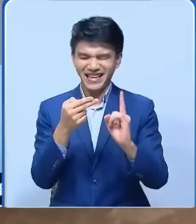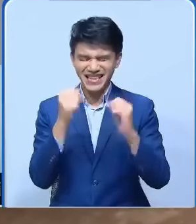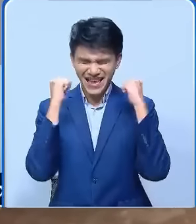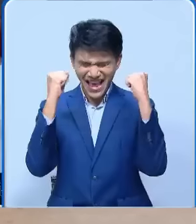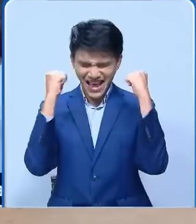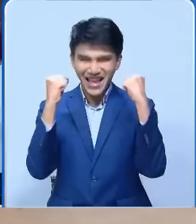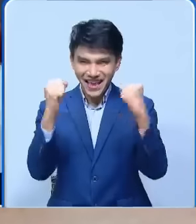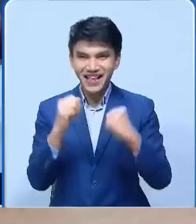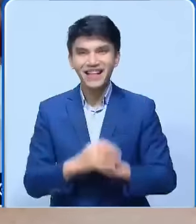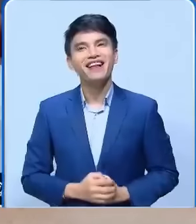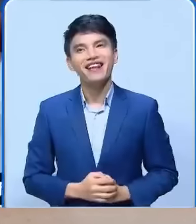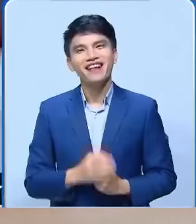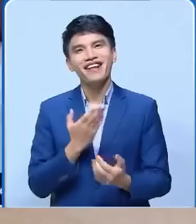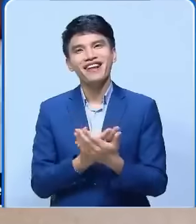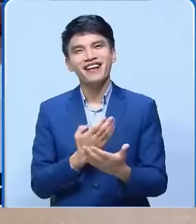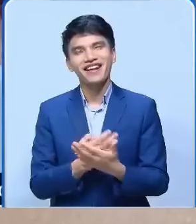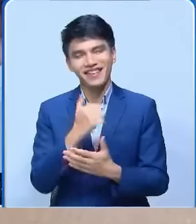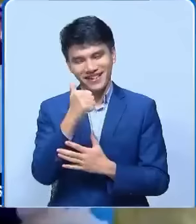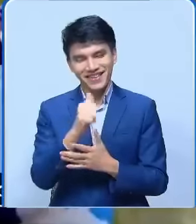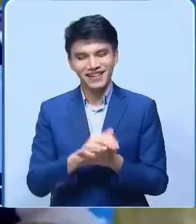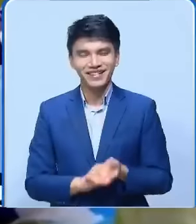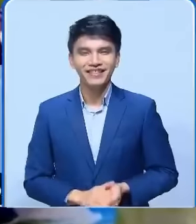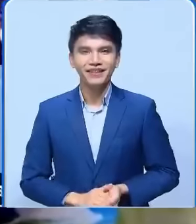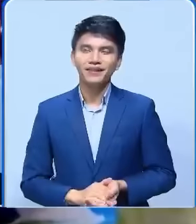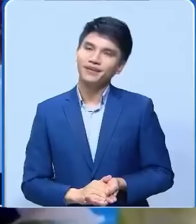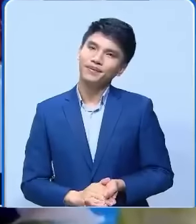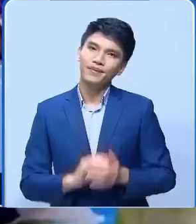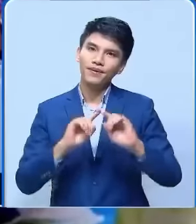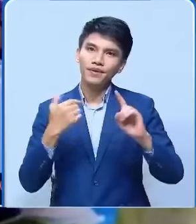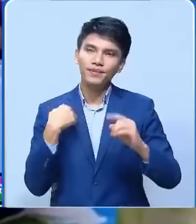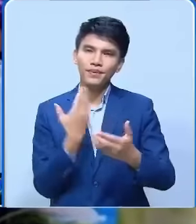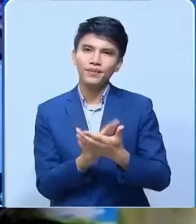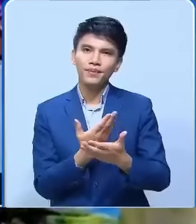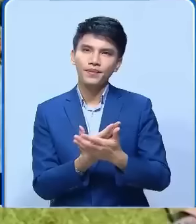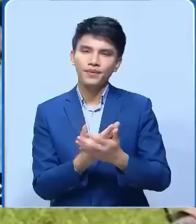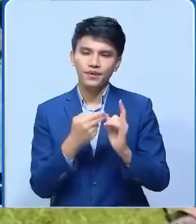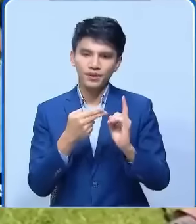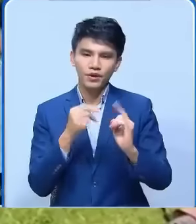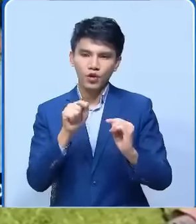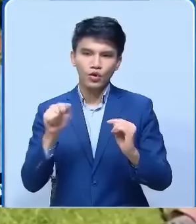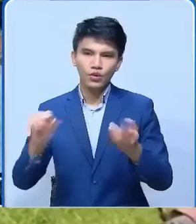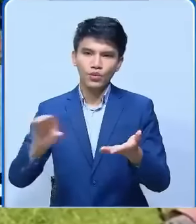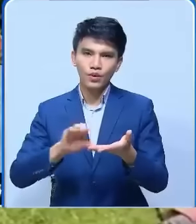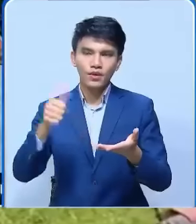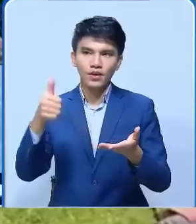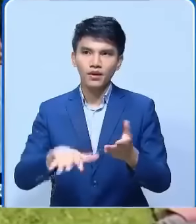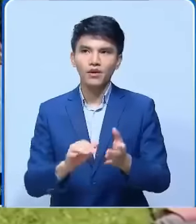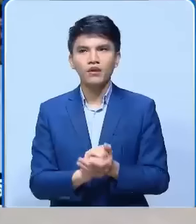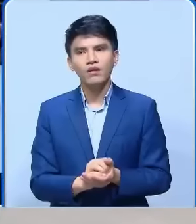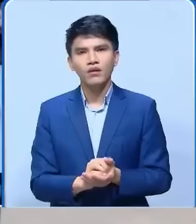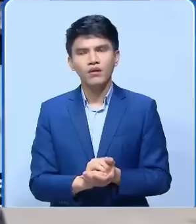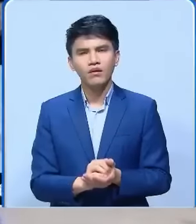กันลั่นเลยบอกโอ้โหไม่รู้จะยังไงเลยอะ แต่ว่าบางคนเนี่ยเห็นยอดเงินเข้านะแต่ยังกดไม่ได้ก็มี เหรอ